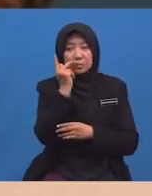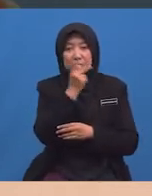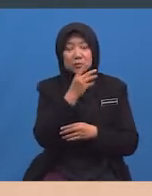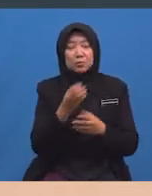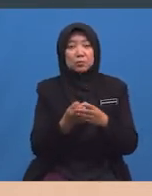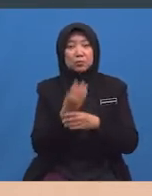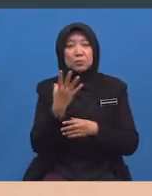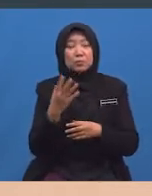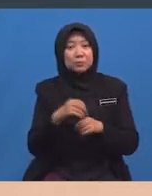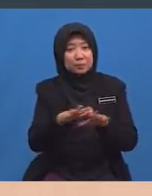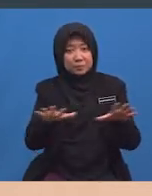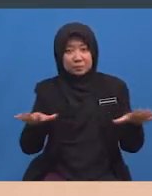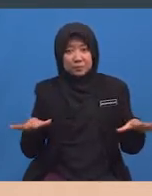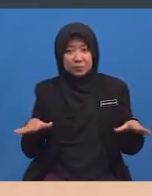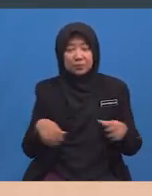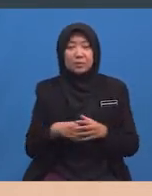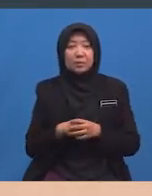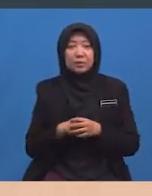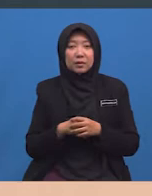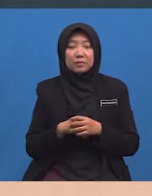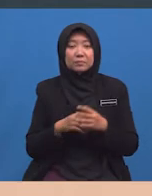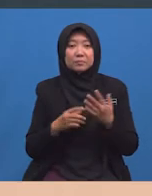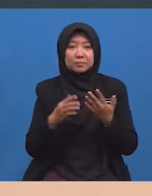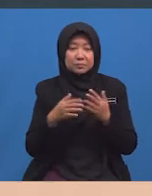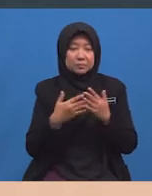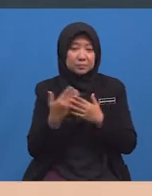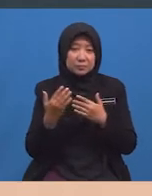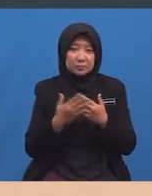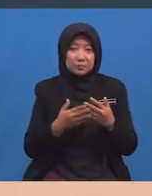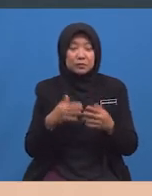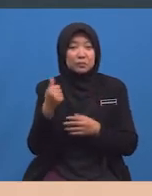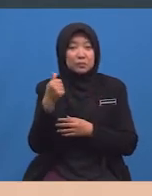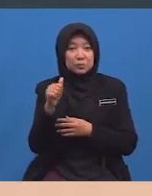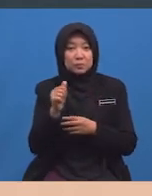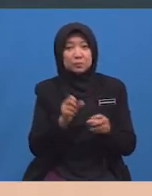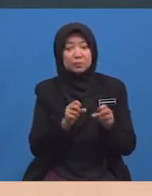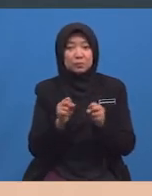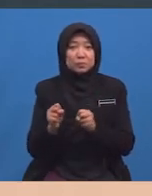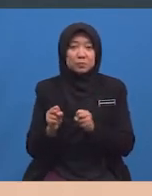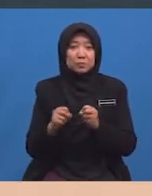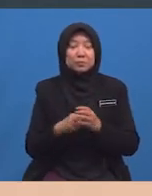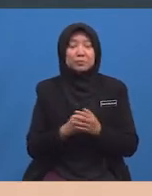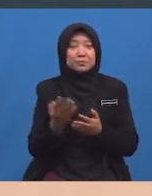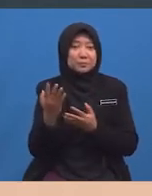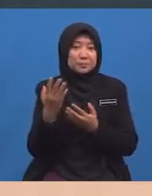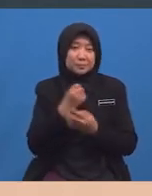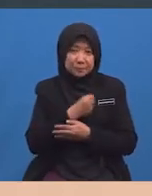tumbuh melata, jari 10 disusun rapi, segala kekurangan maaf